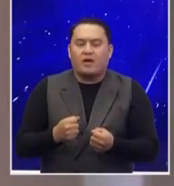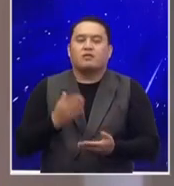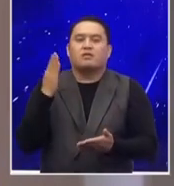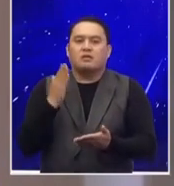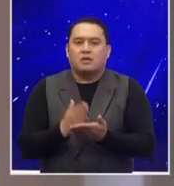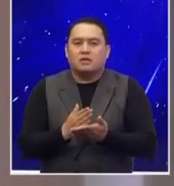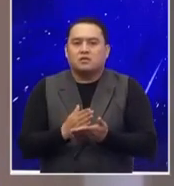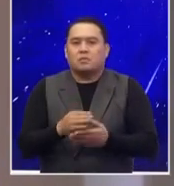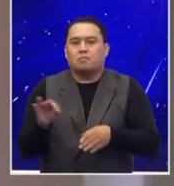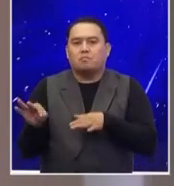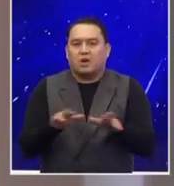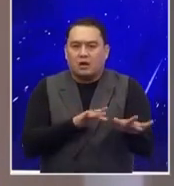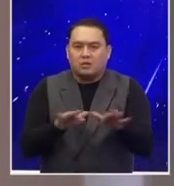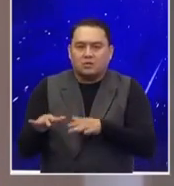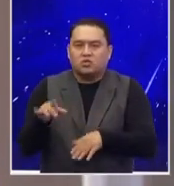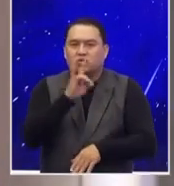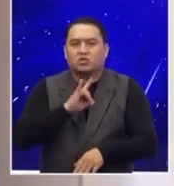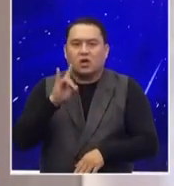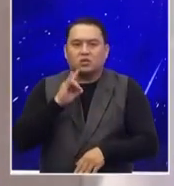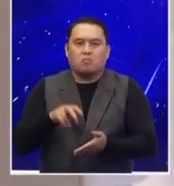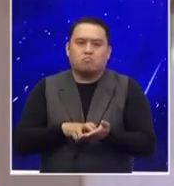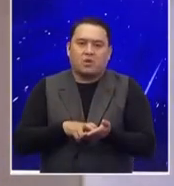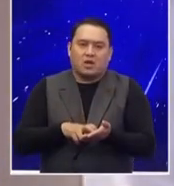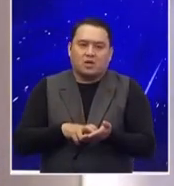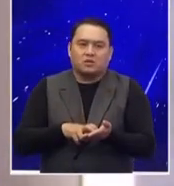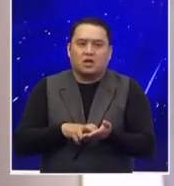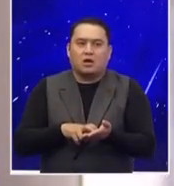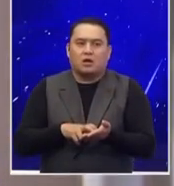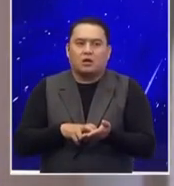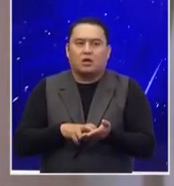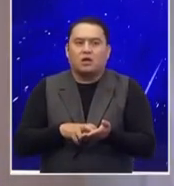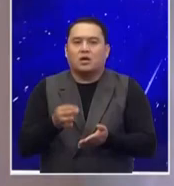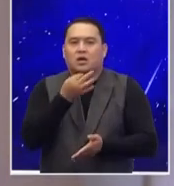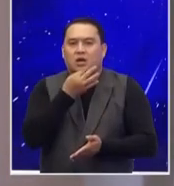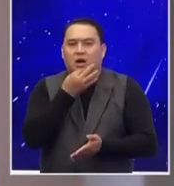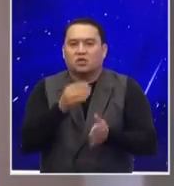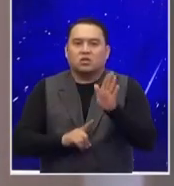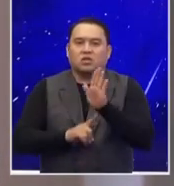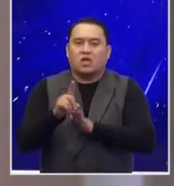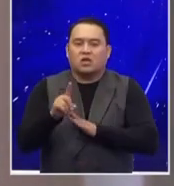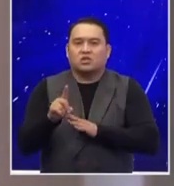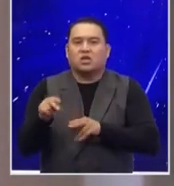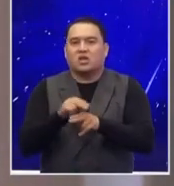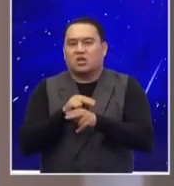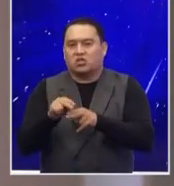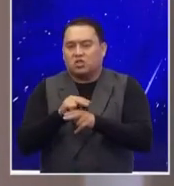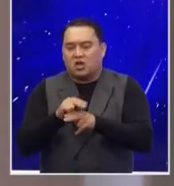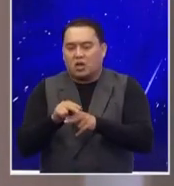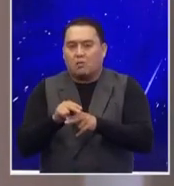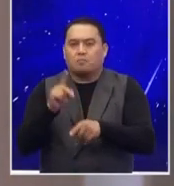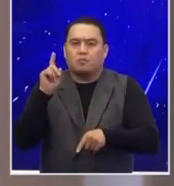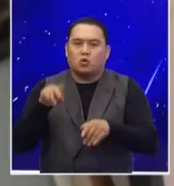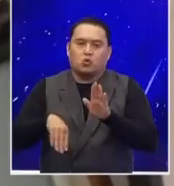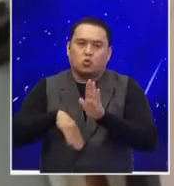уже онкопроцесс, женщины, конечно, боятся этого. Но чем раньше начинается лечение, то тем